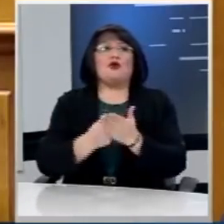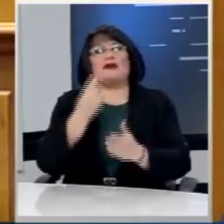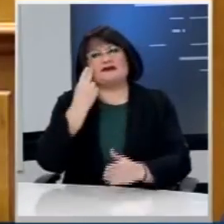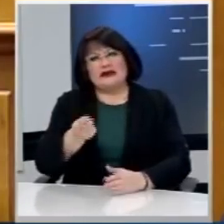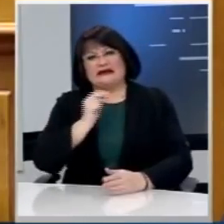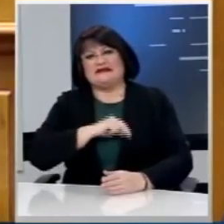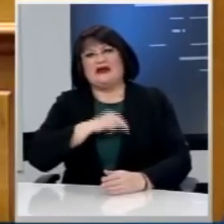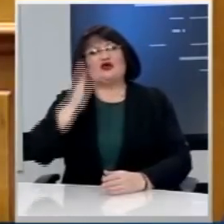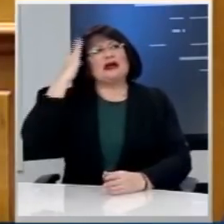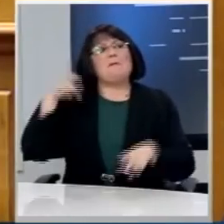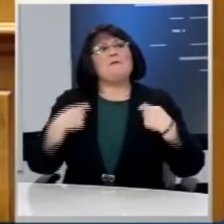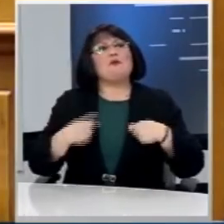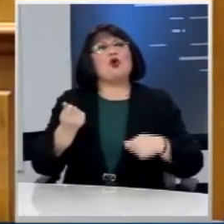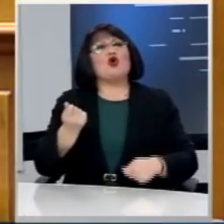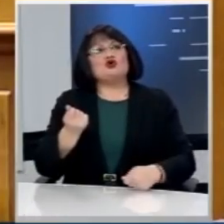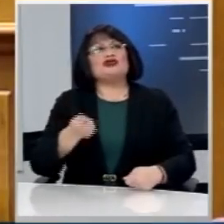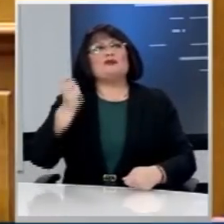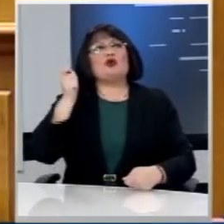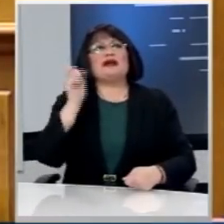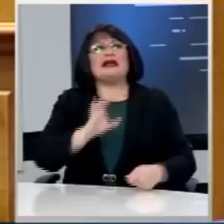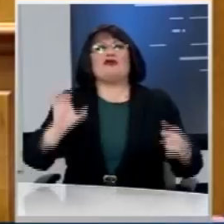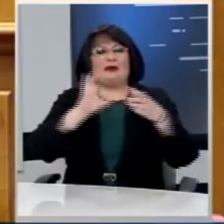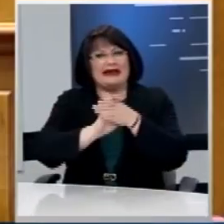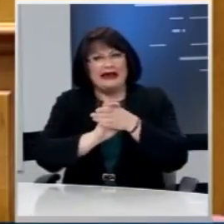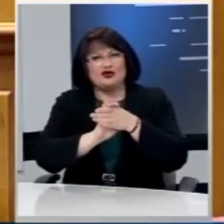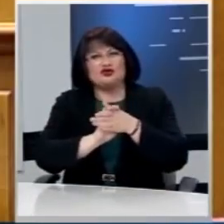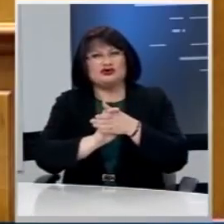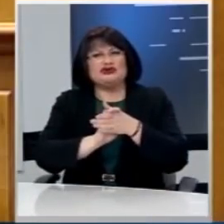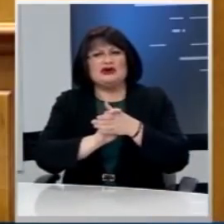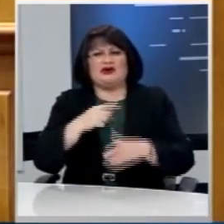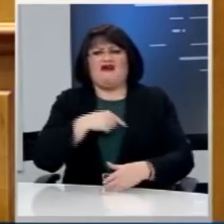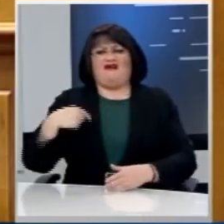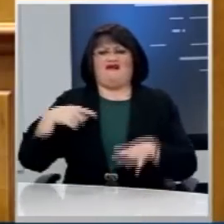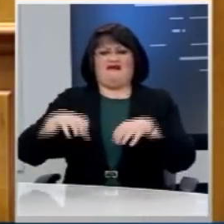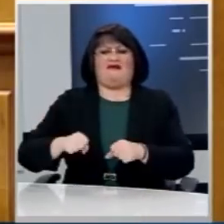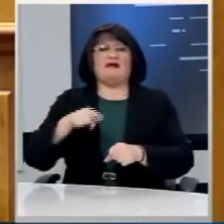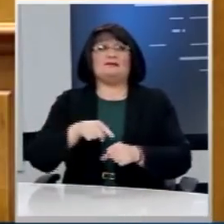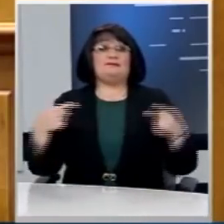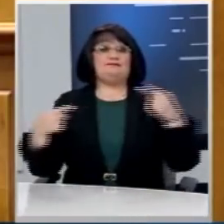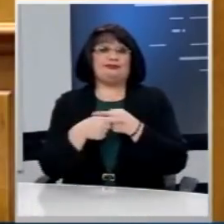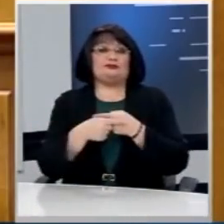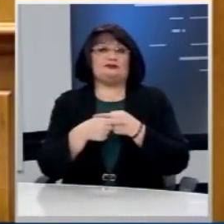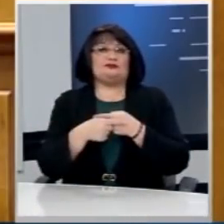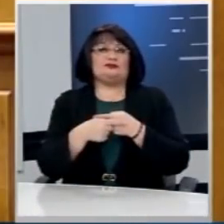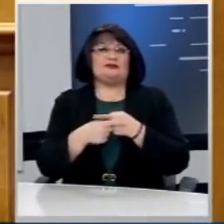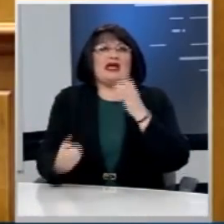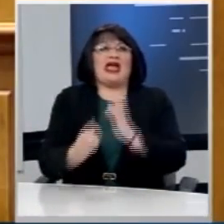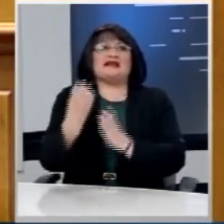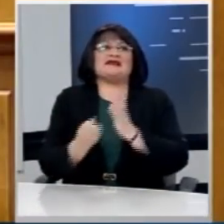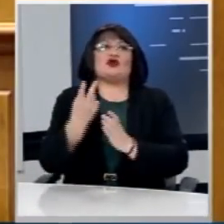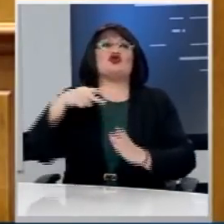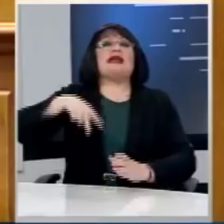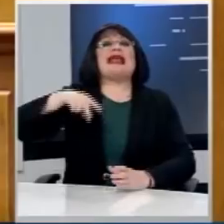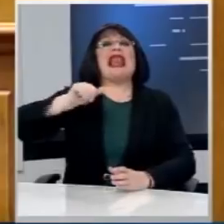τα συμφέροντα του κεφαλαίου, η πολιτική Ευρωπαϊκής Ένωσης και άρχουσας τάξης δεν συμβαδίζουν με μια